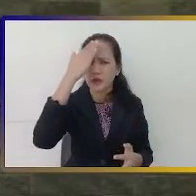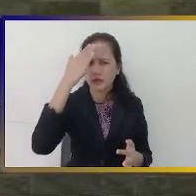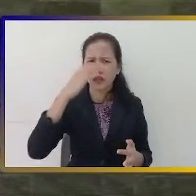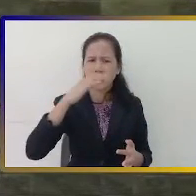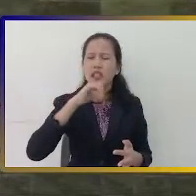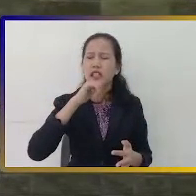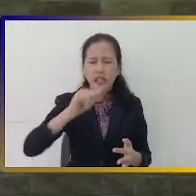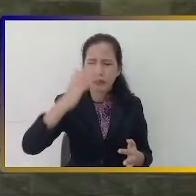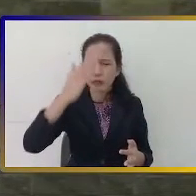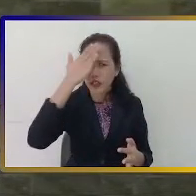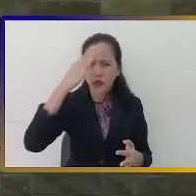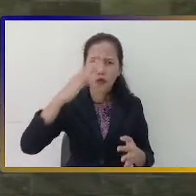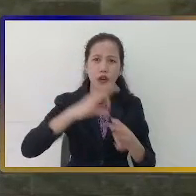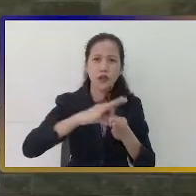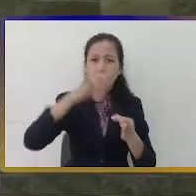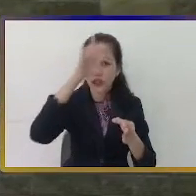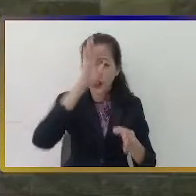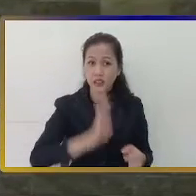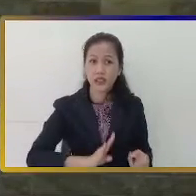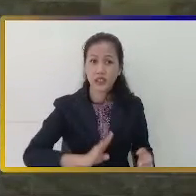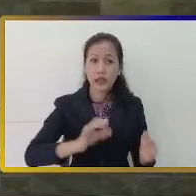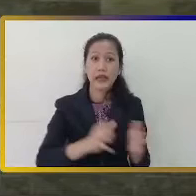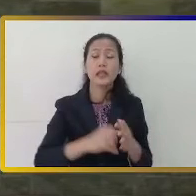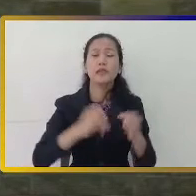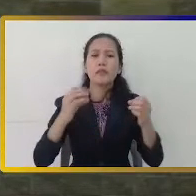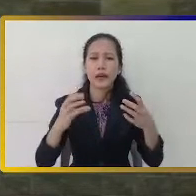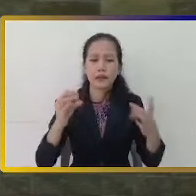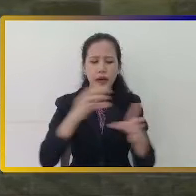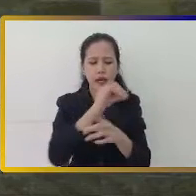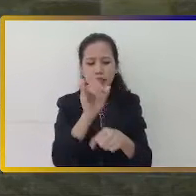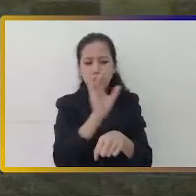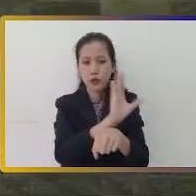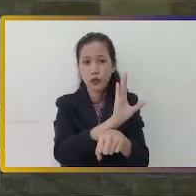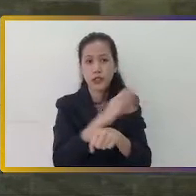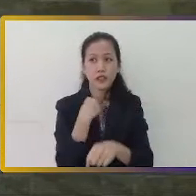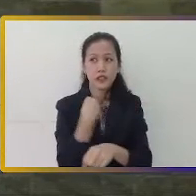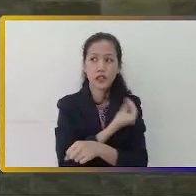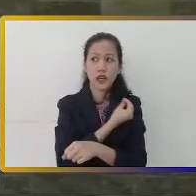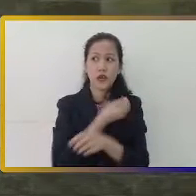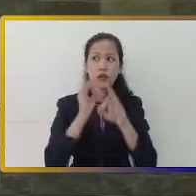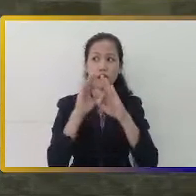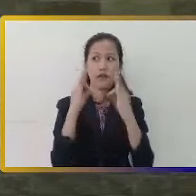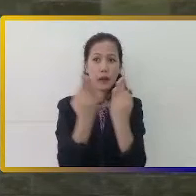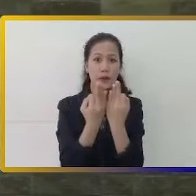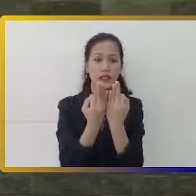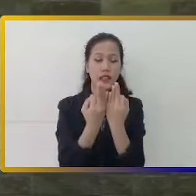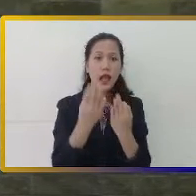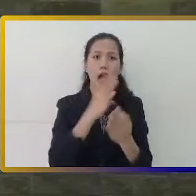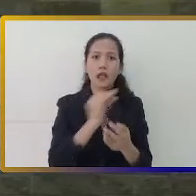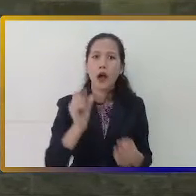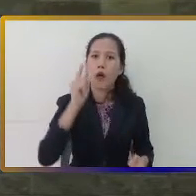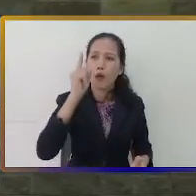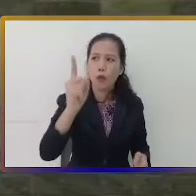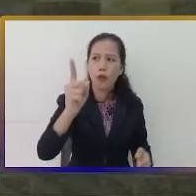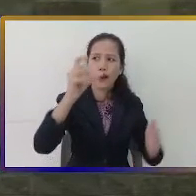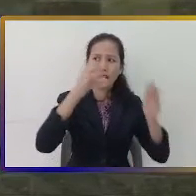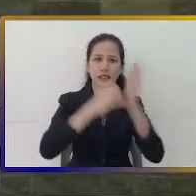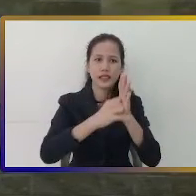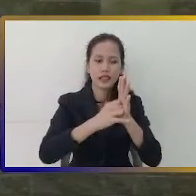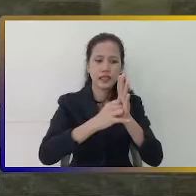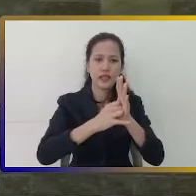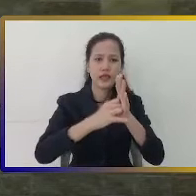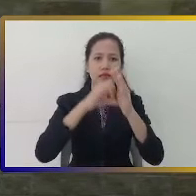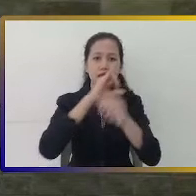pong mag-iimpluensya sa mga families po natin. Ang isang nag-iimpluens ng malaki sa buhay